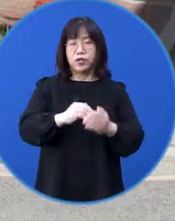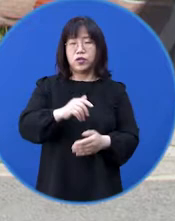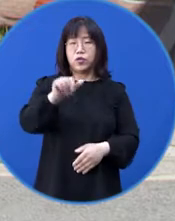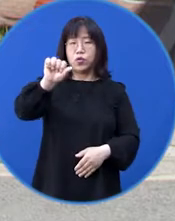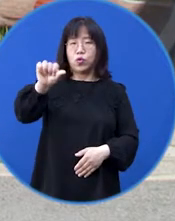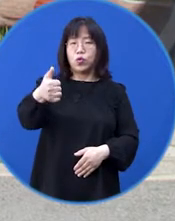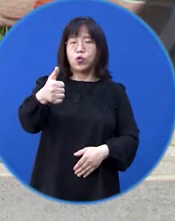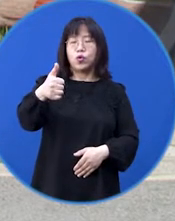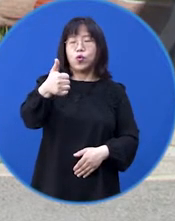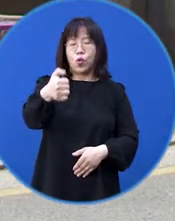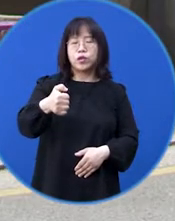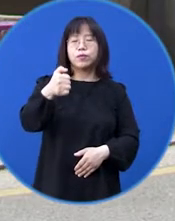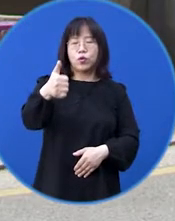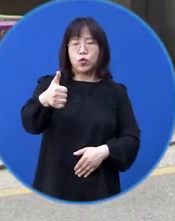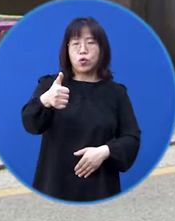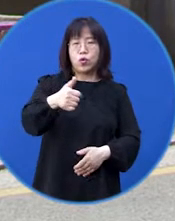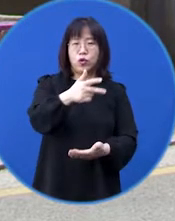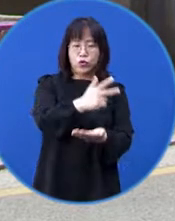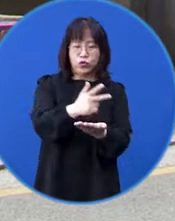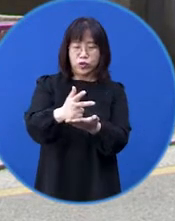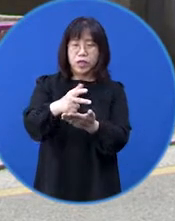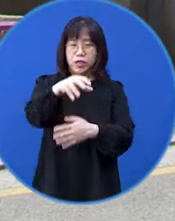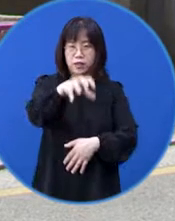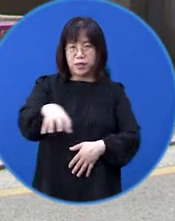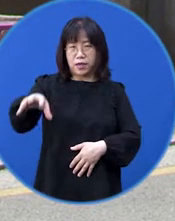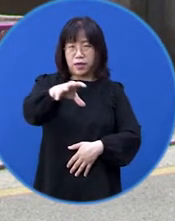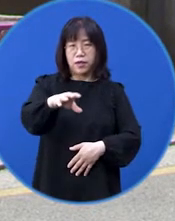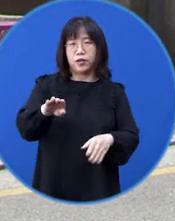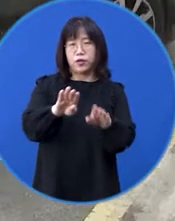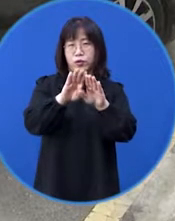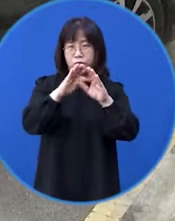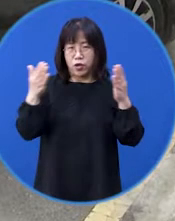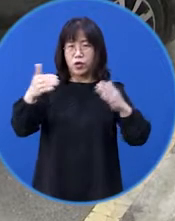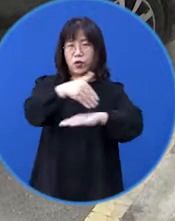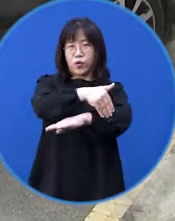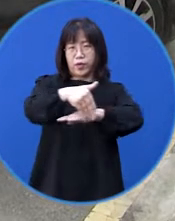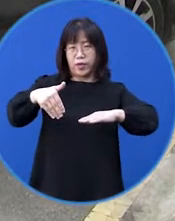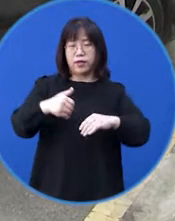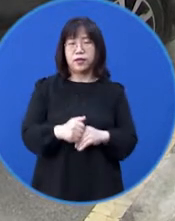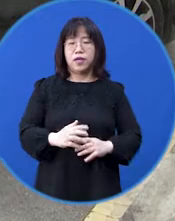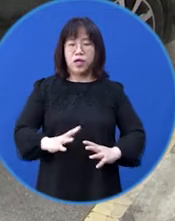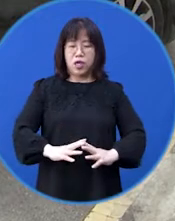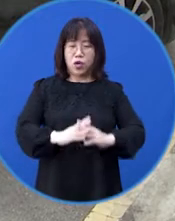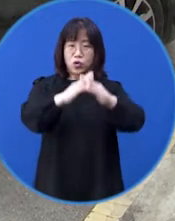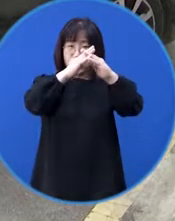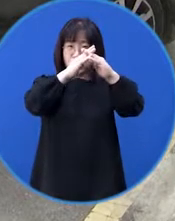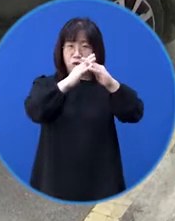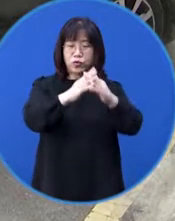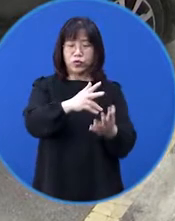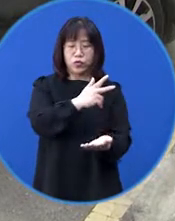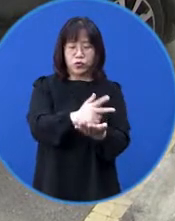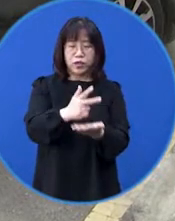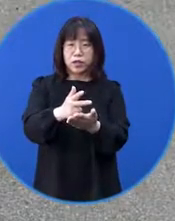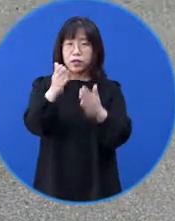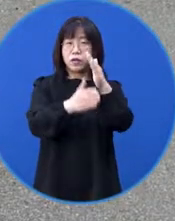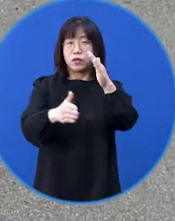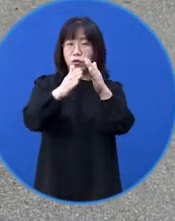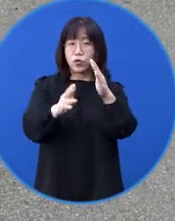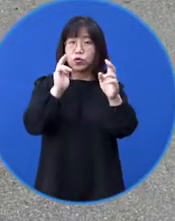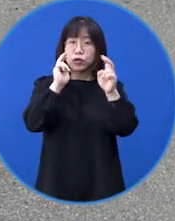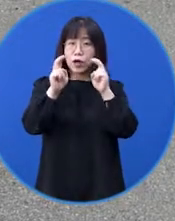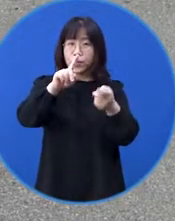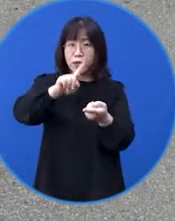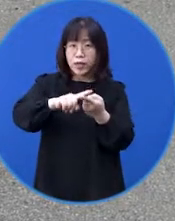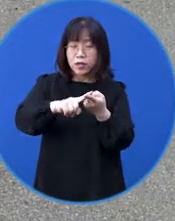조성 사업 등으로 55면 이상의 주차장을 추가로 확보해 이웃들과 공유할 예정입니다. 건축물